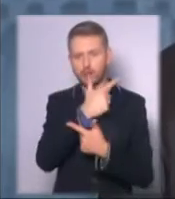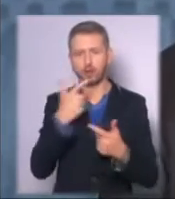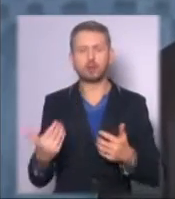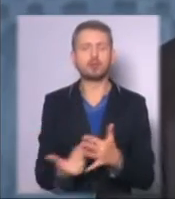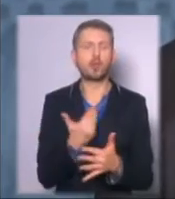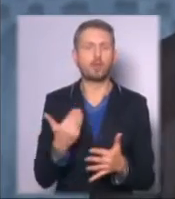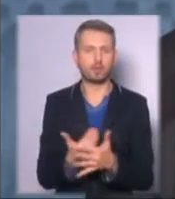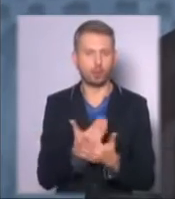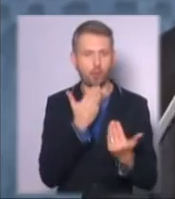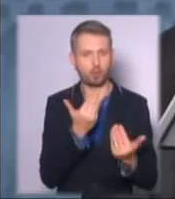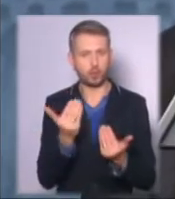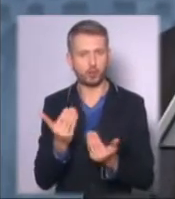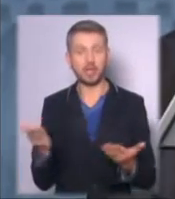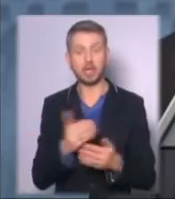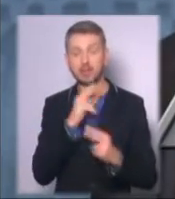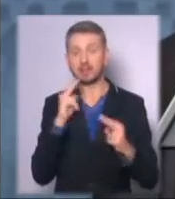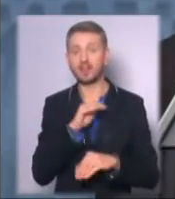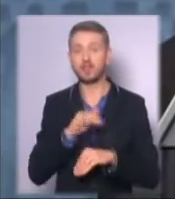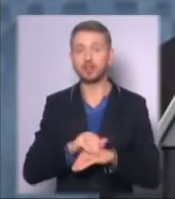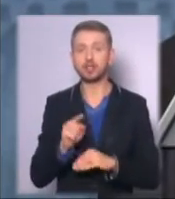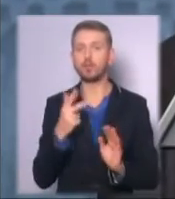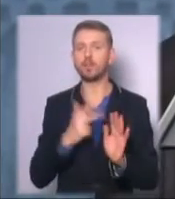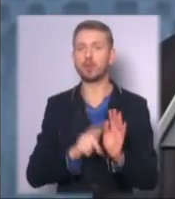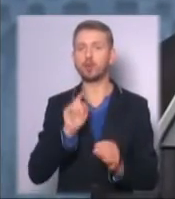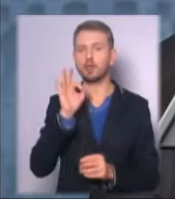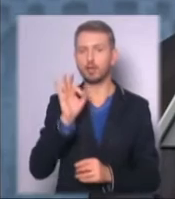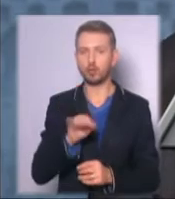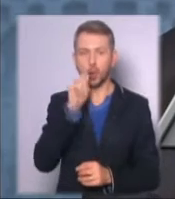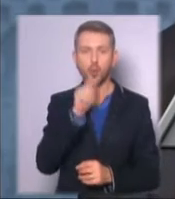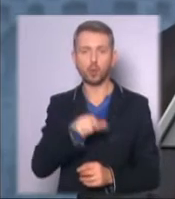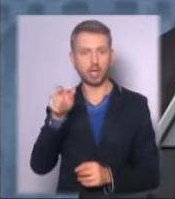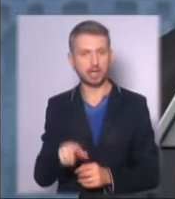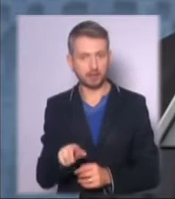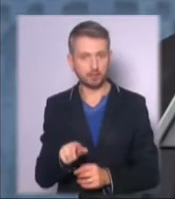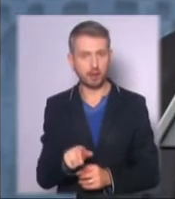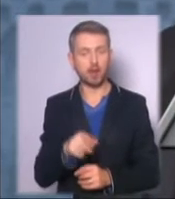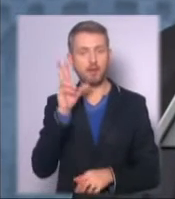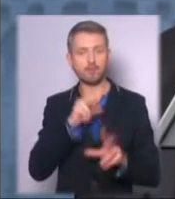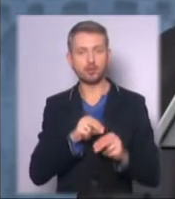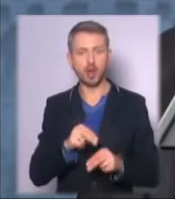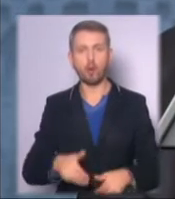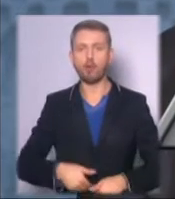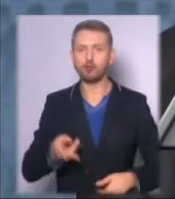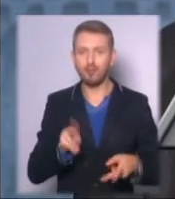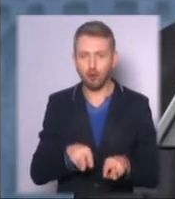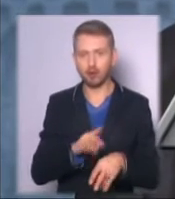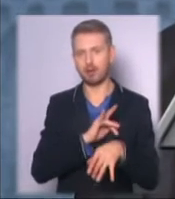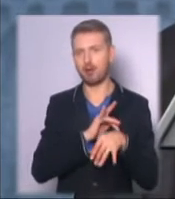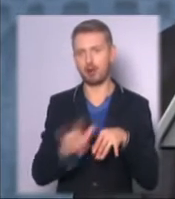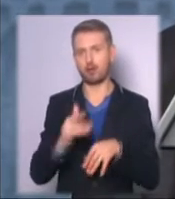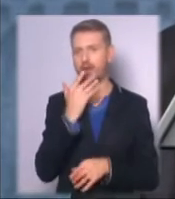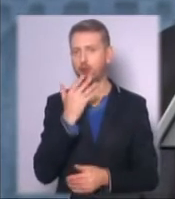соціологічні опитування, які засвідчили, що 81% українців вважає Голодомор геноцидом.